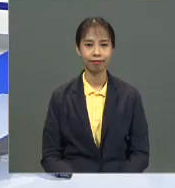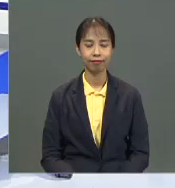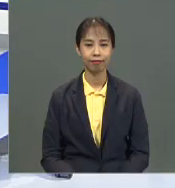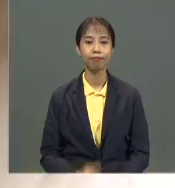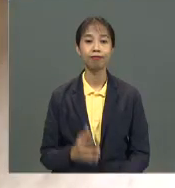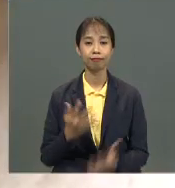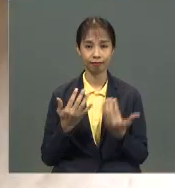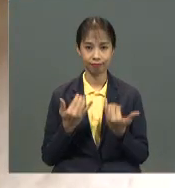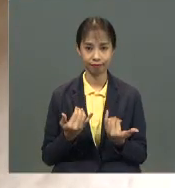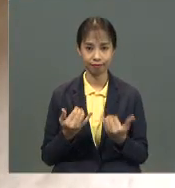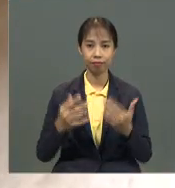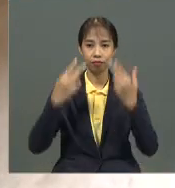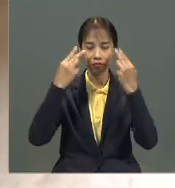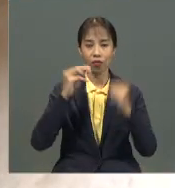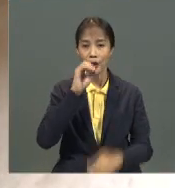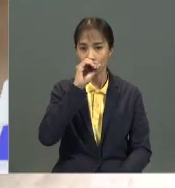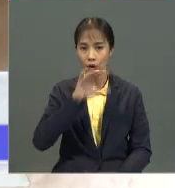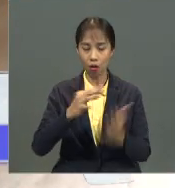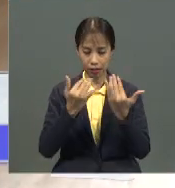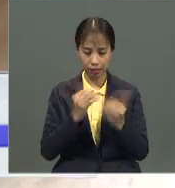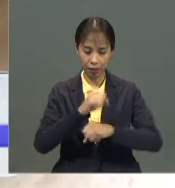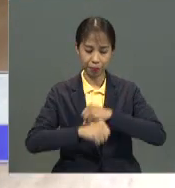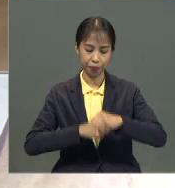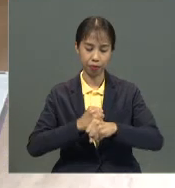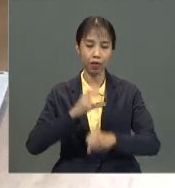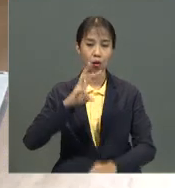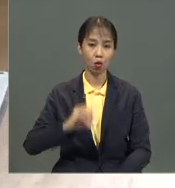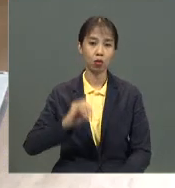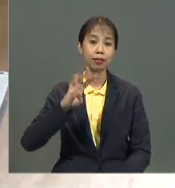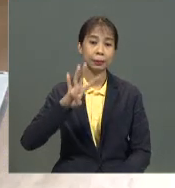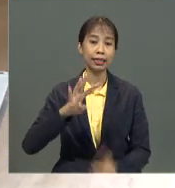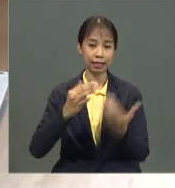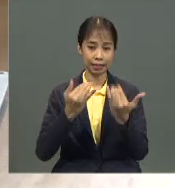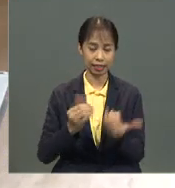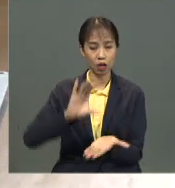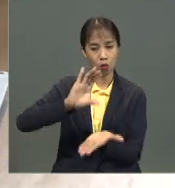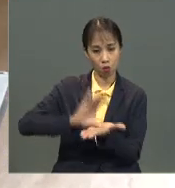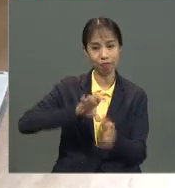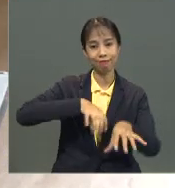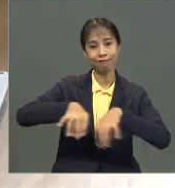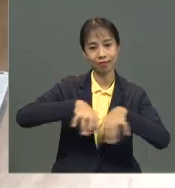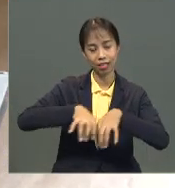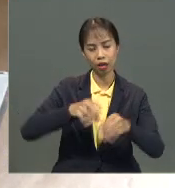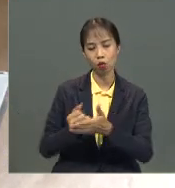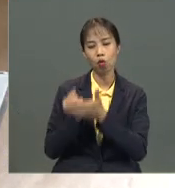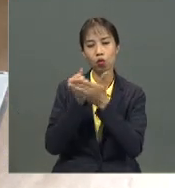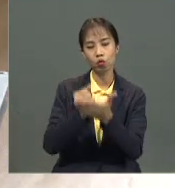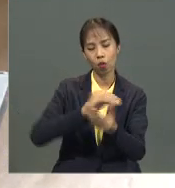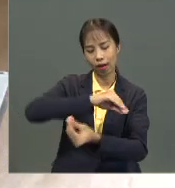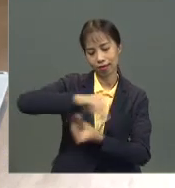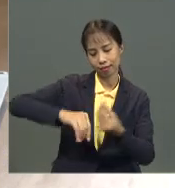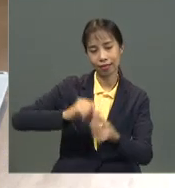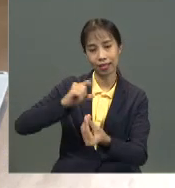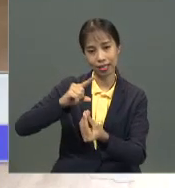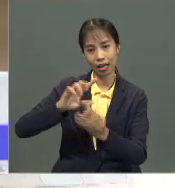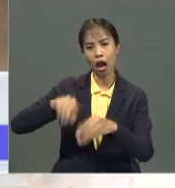ครับที่นายกรัฐมนตรีบอกว่าการจัดสรรงบประมาณปี2564ในครั้งนี้เพื่อที่จะขับเคลื่อนเศรษฐกิจให้พ้นกับวิกฤตโควิด -19